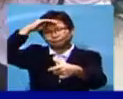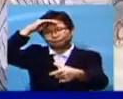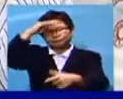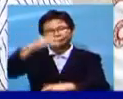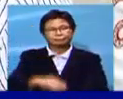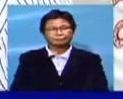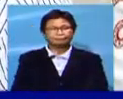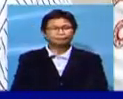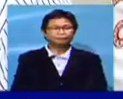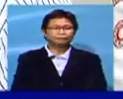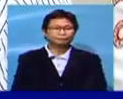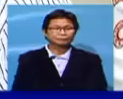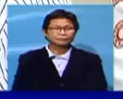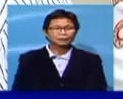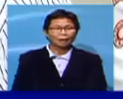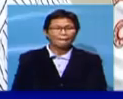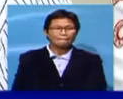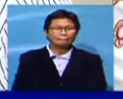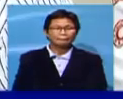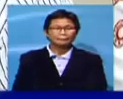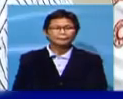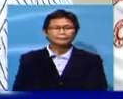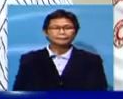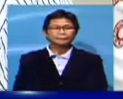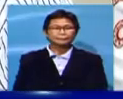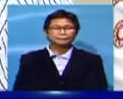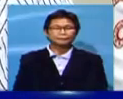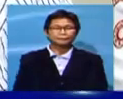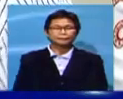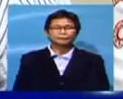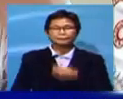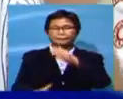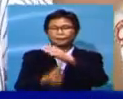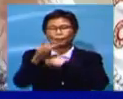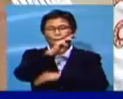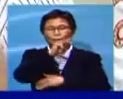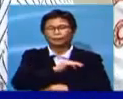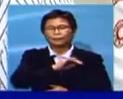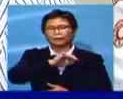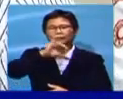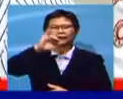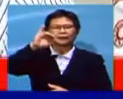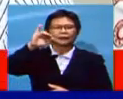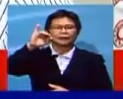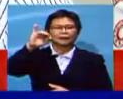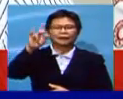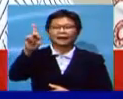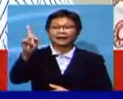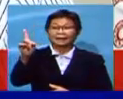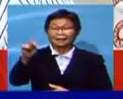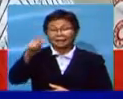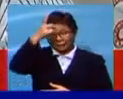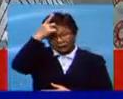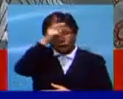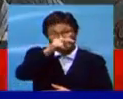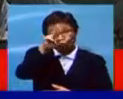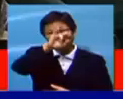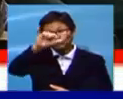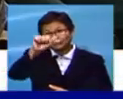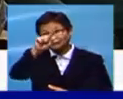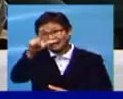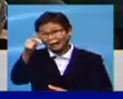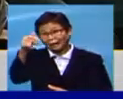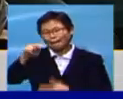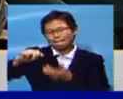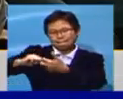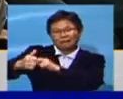Johor mengulas kes sama timbalan Menteri Dalam Negeri Datuk Nor jazlan Mohamad berkata